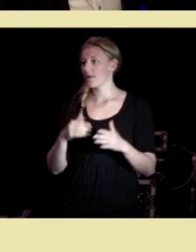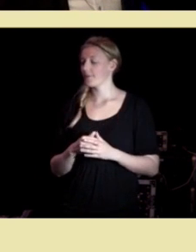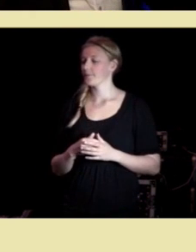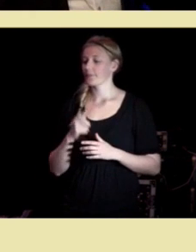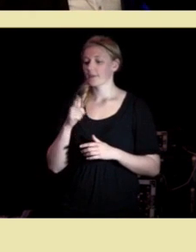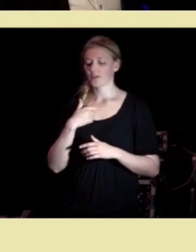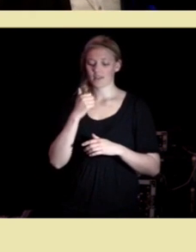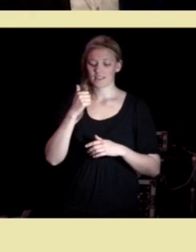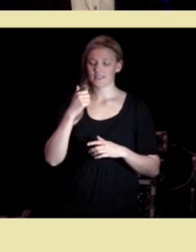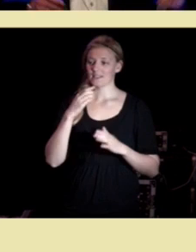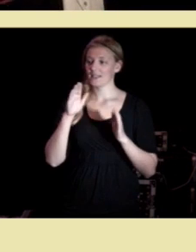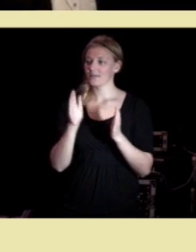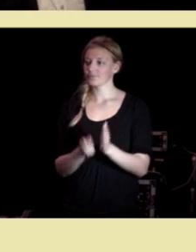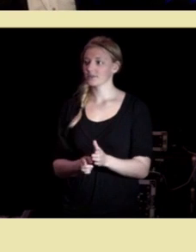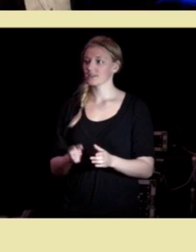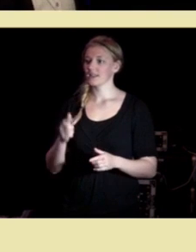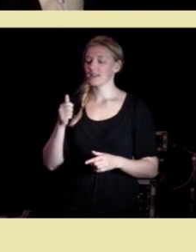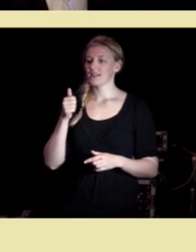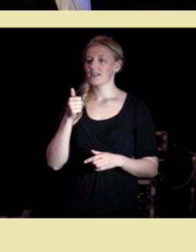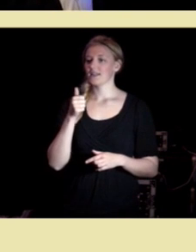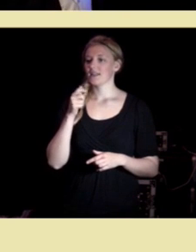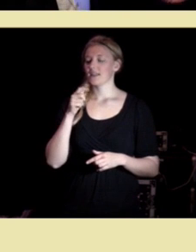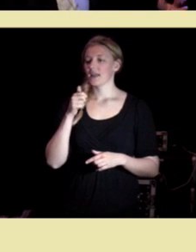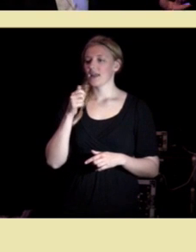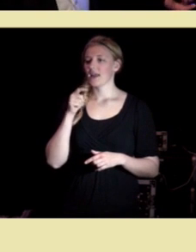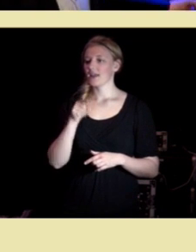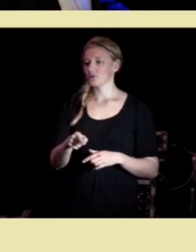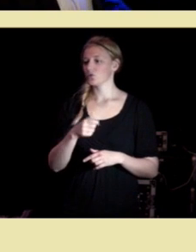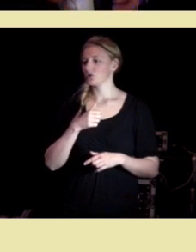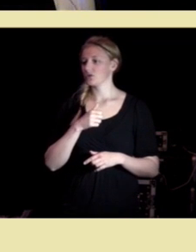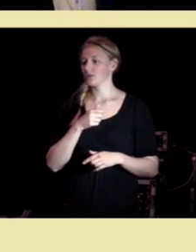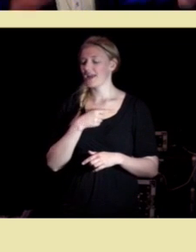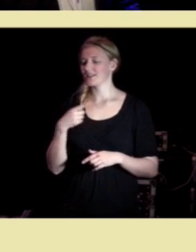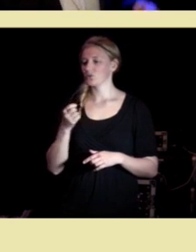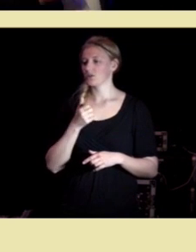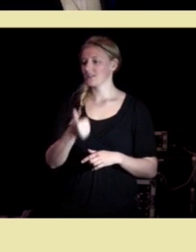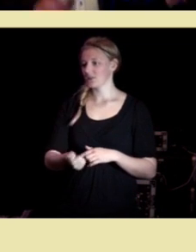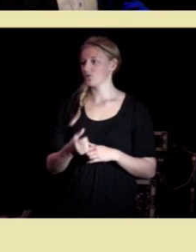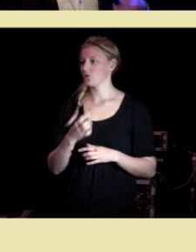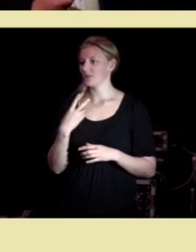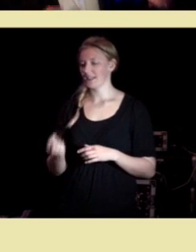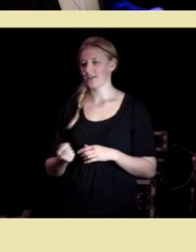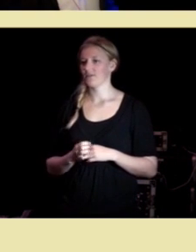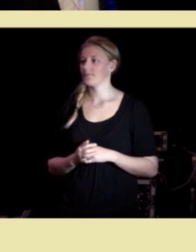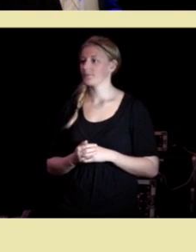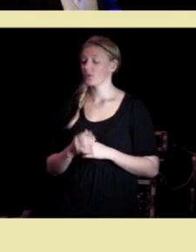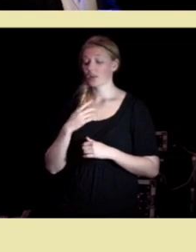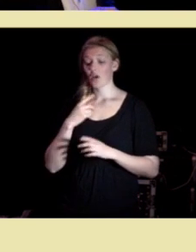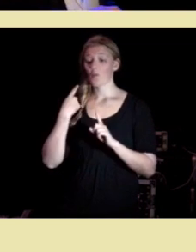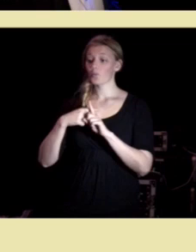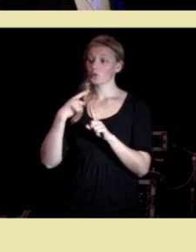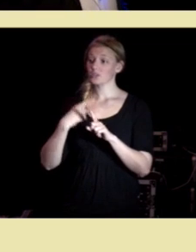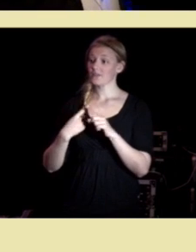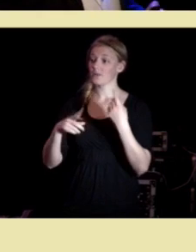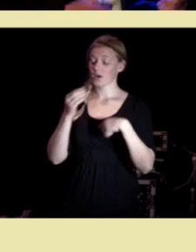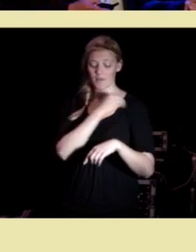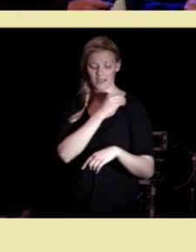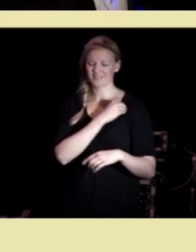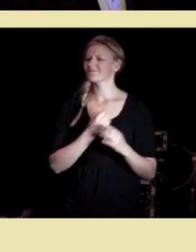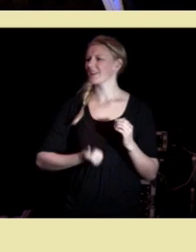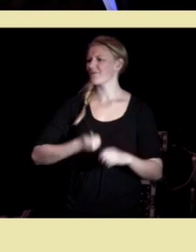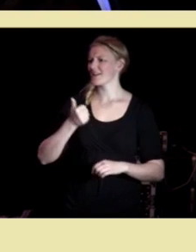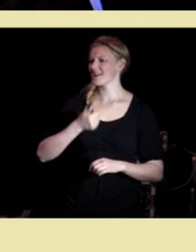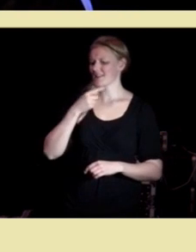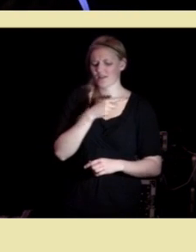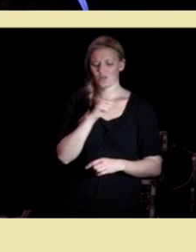til 1630. Om du ikke gjør noe med det andre, så har du begynt. Og det å komme i gang og få en positiv tilbakemelding er veldig,